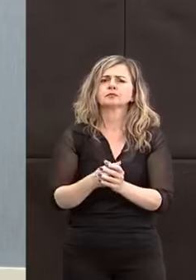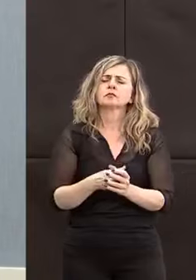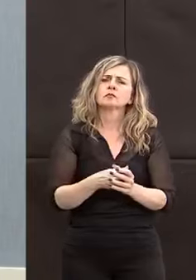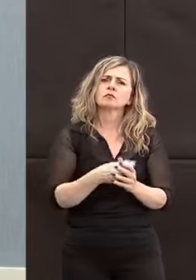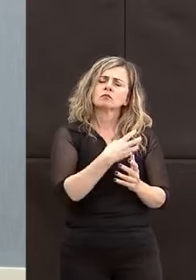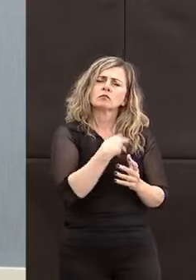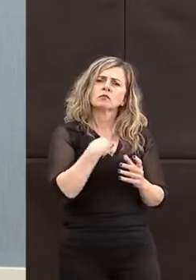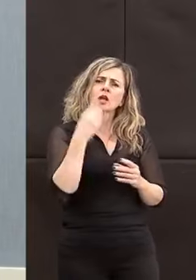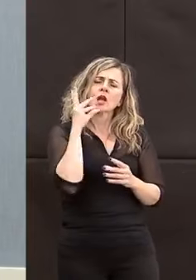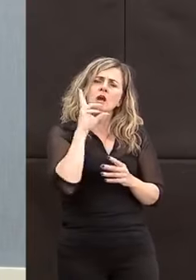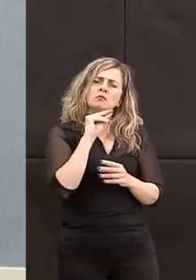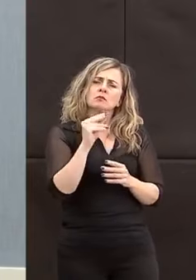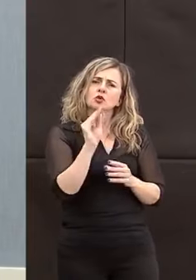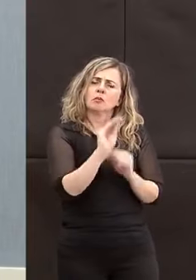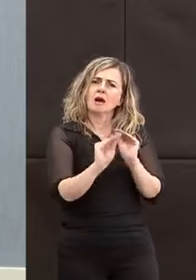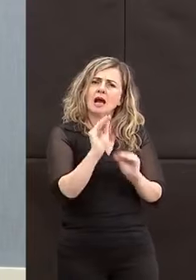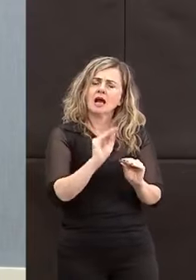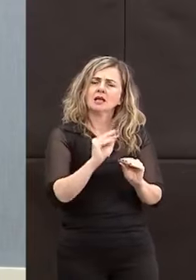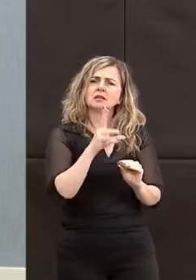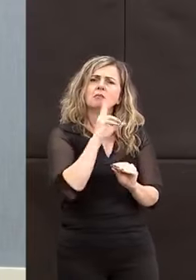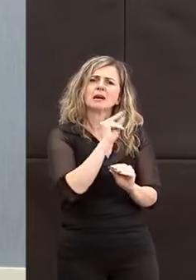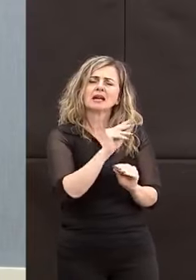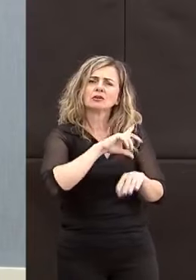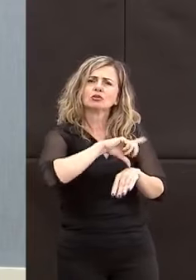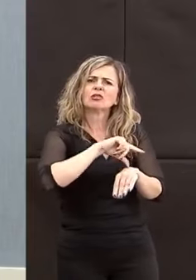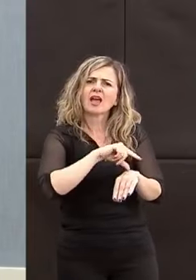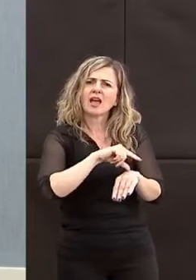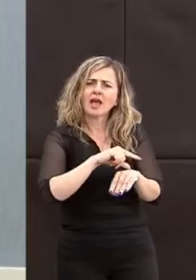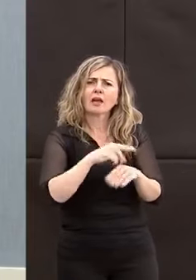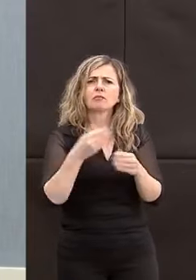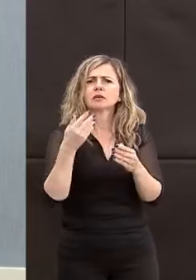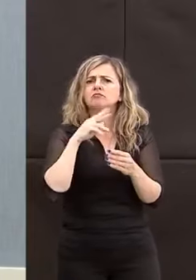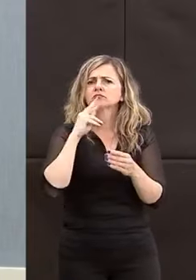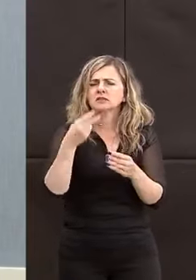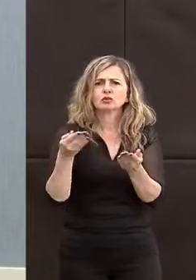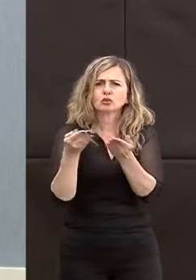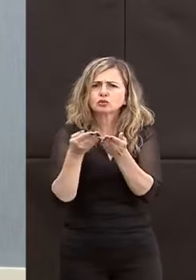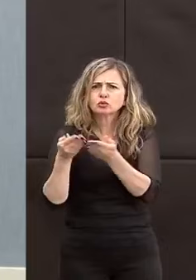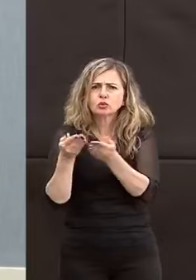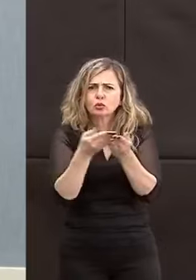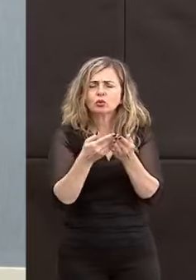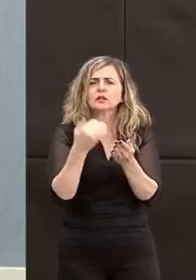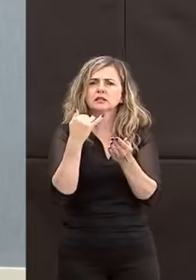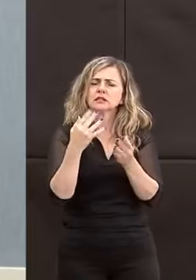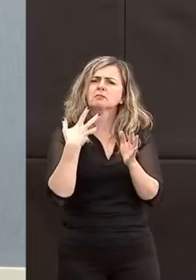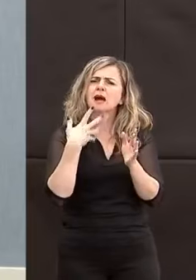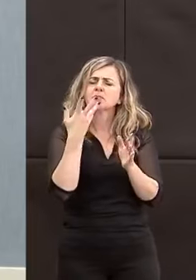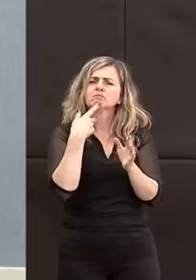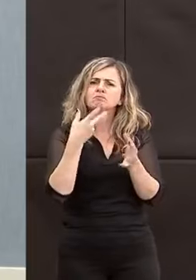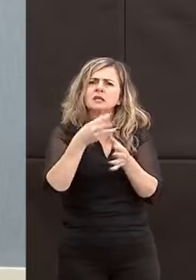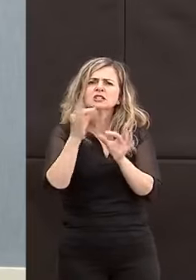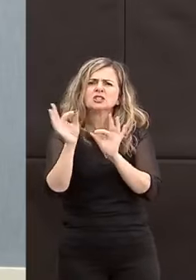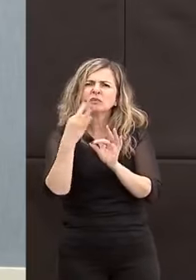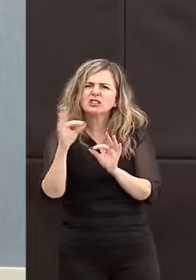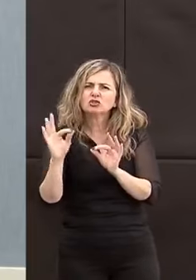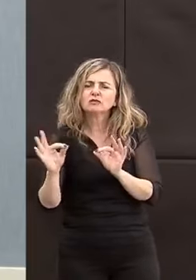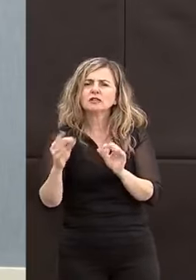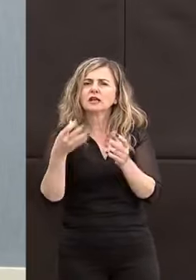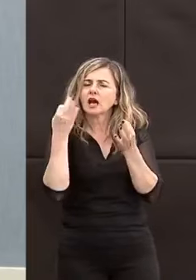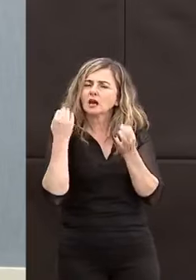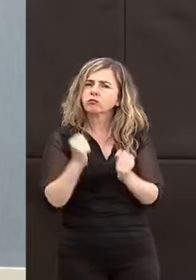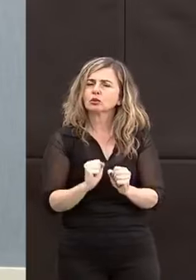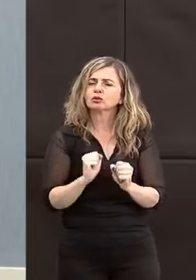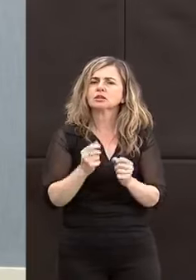ha detto che sono lo studio però qualcuno ci chiede di specificare se possibile la riapertura delle scuole